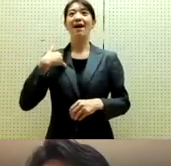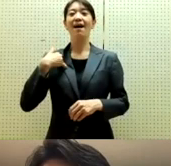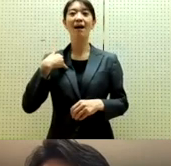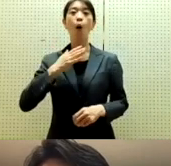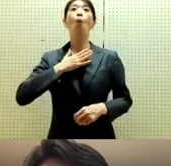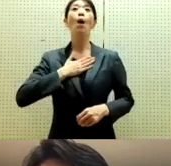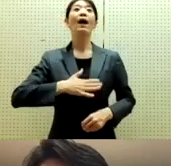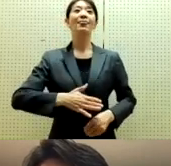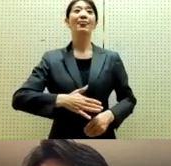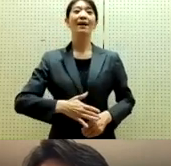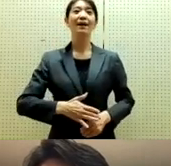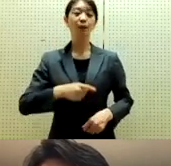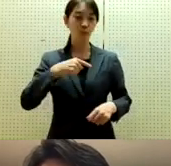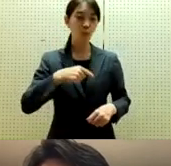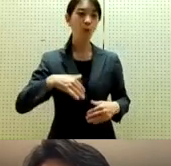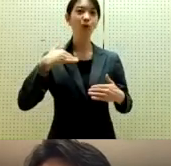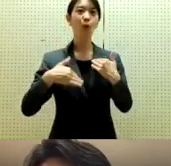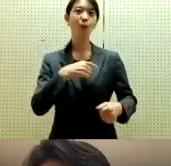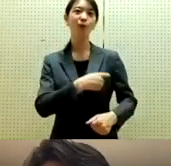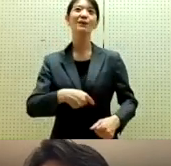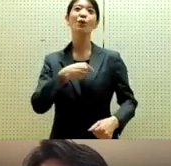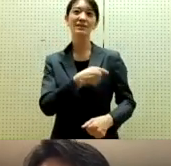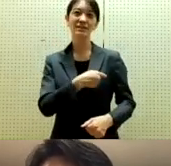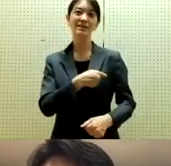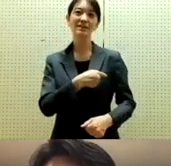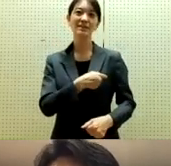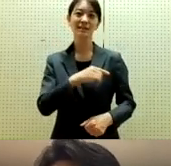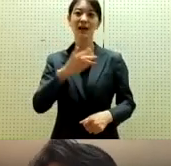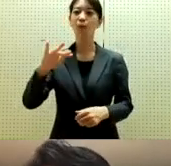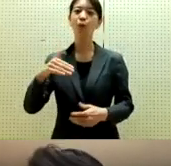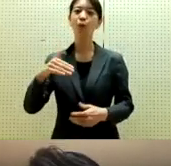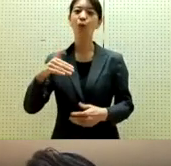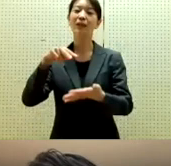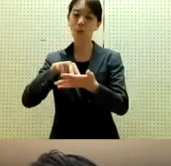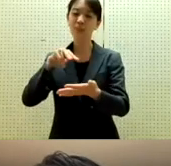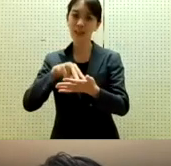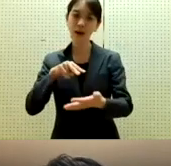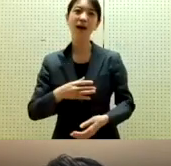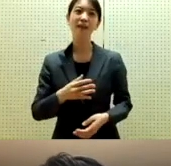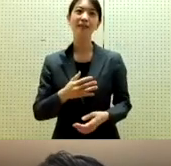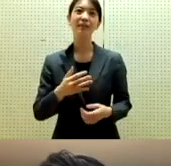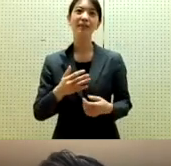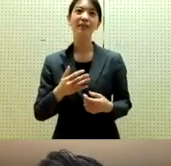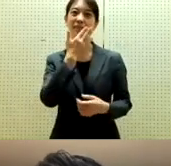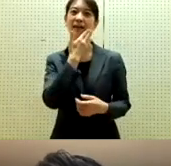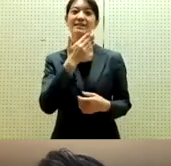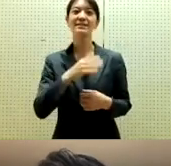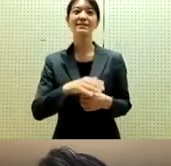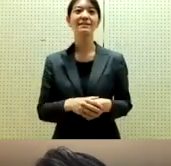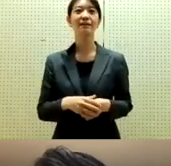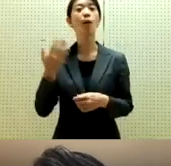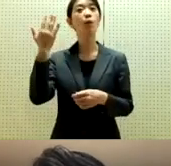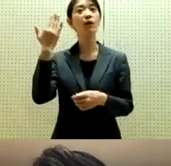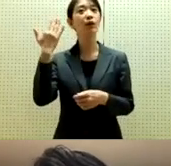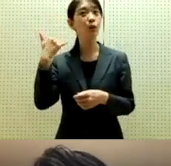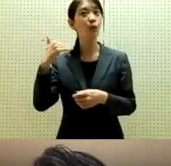びがあることがすごく子どもにとっては大切だなと思うんですが、先ほどもですね特別支援のところ